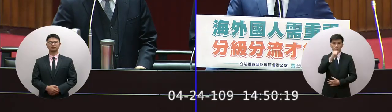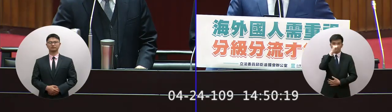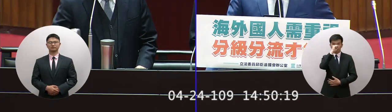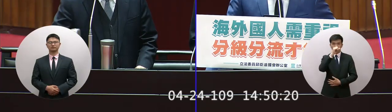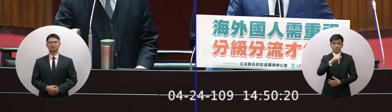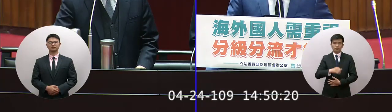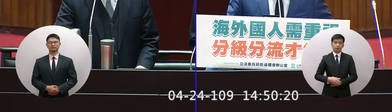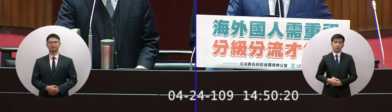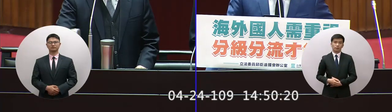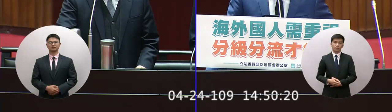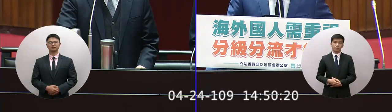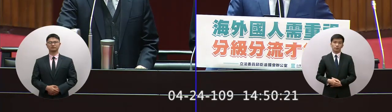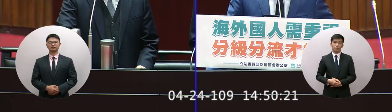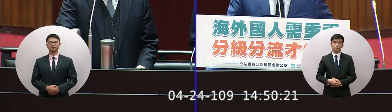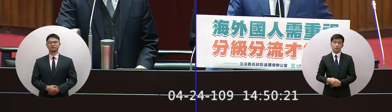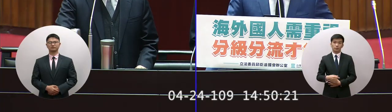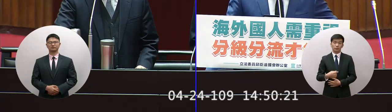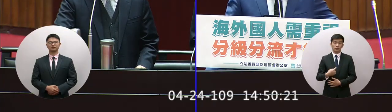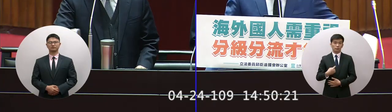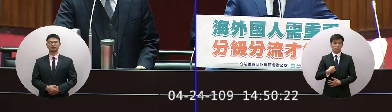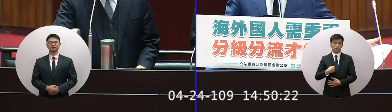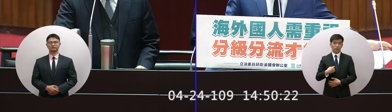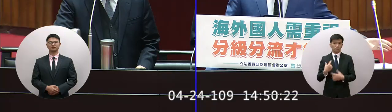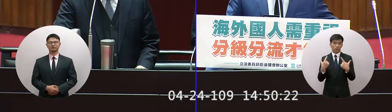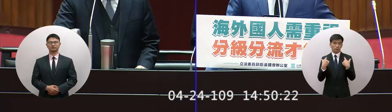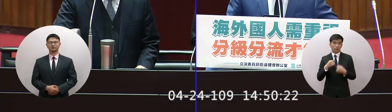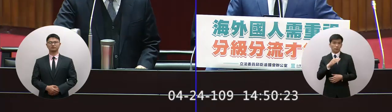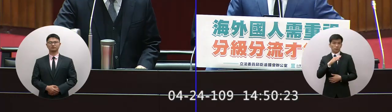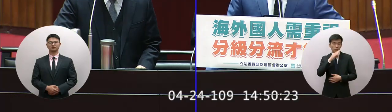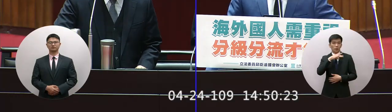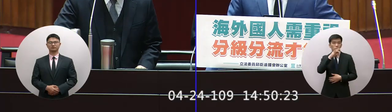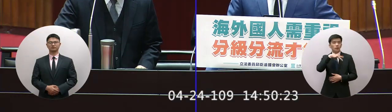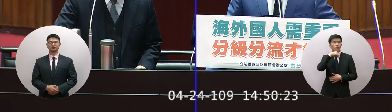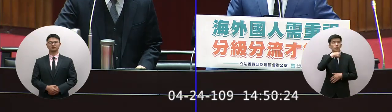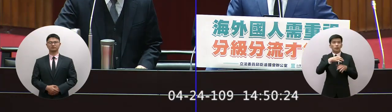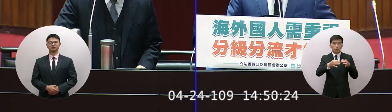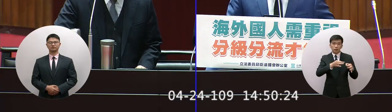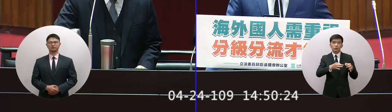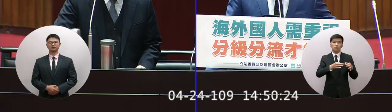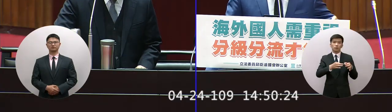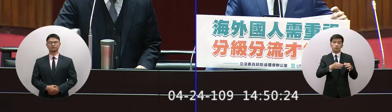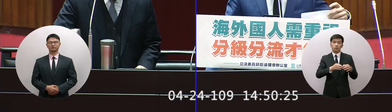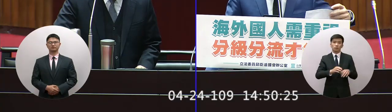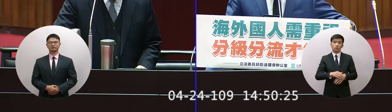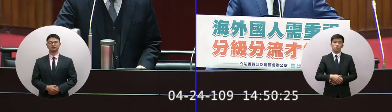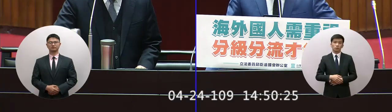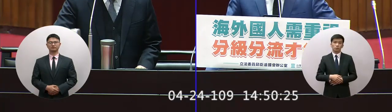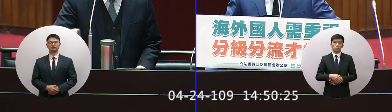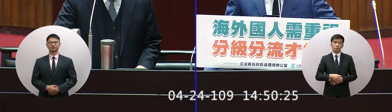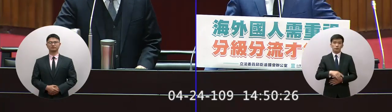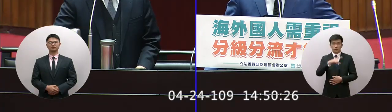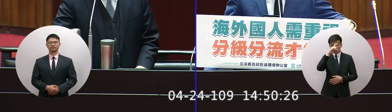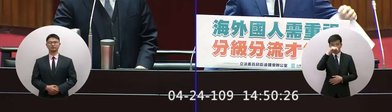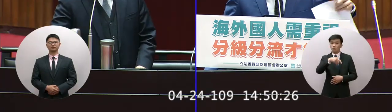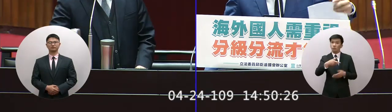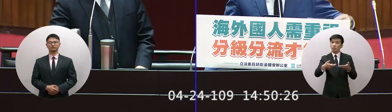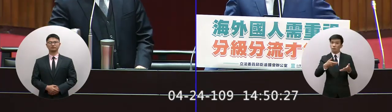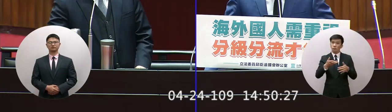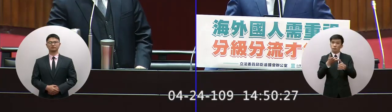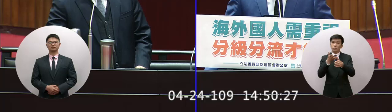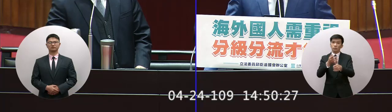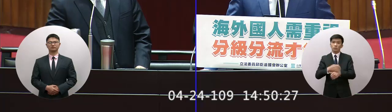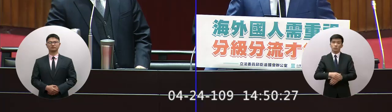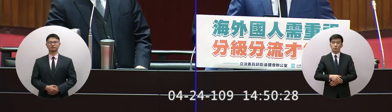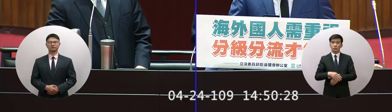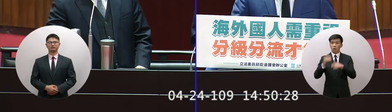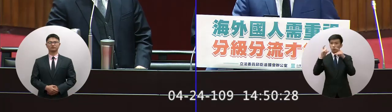再来就是吼，我现在化身成，因为我本身是越南的台商啦吼，所以吼这个部分吼，要跟你讨论一下，就是讲针